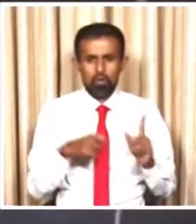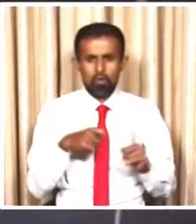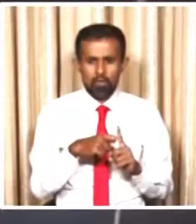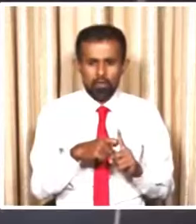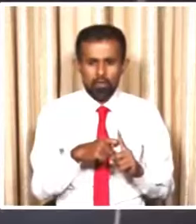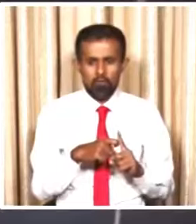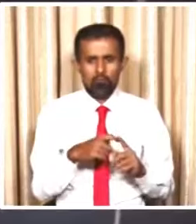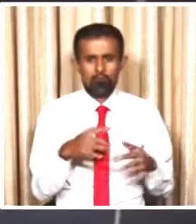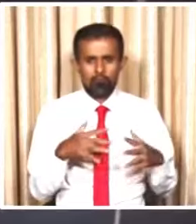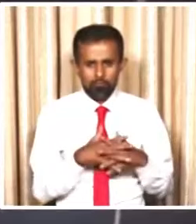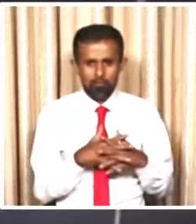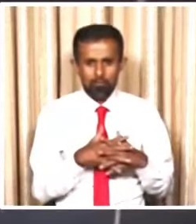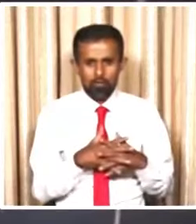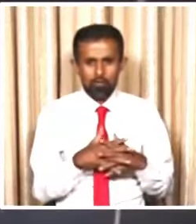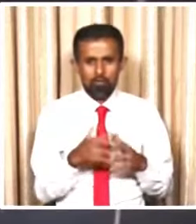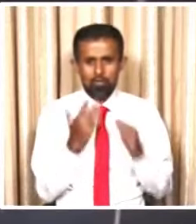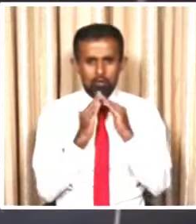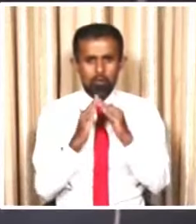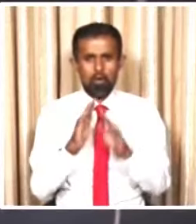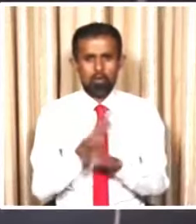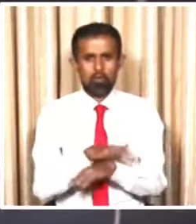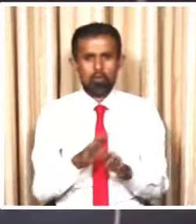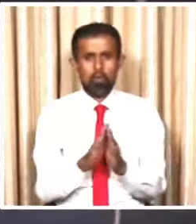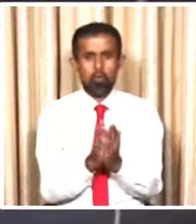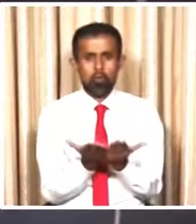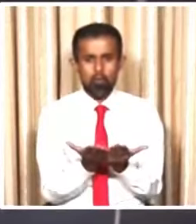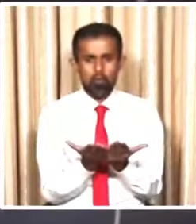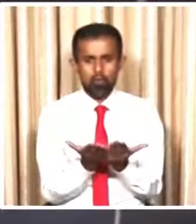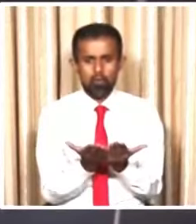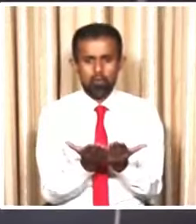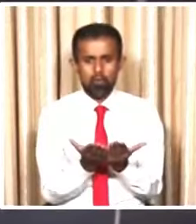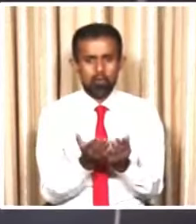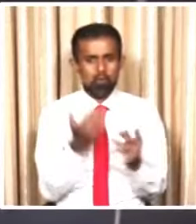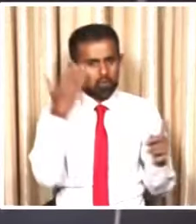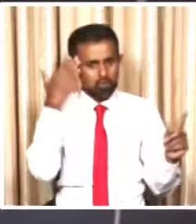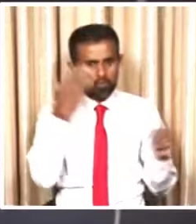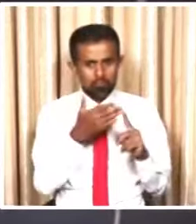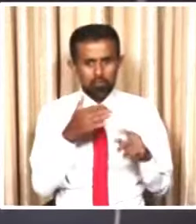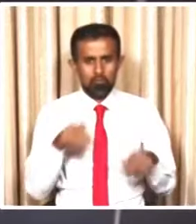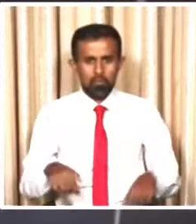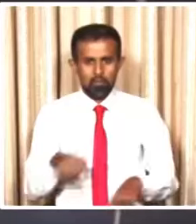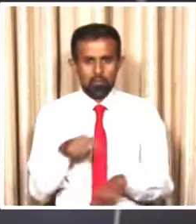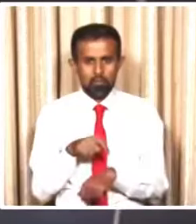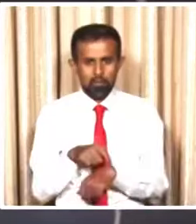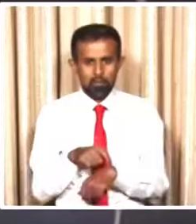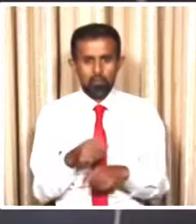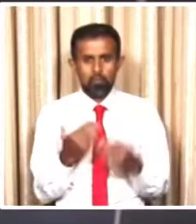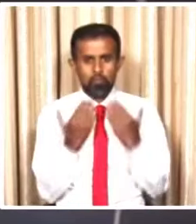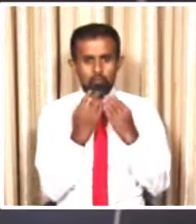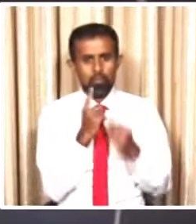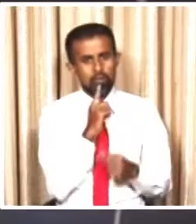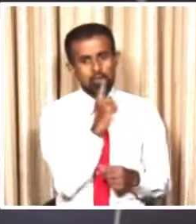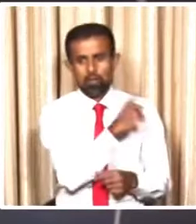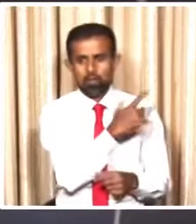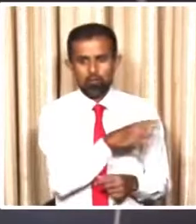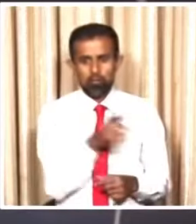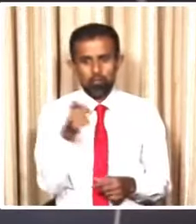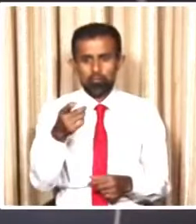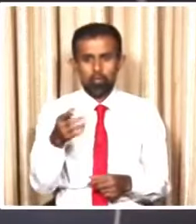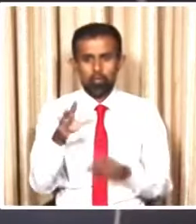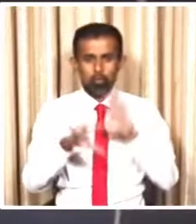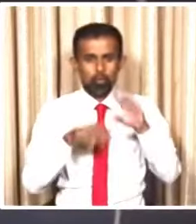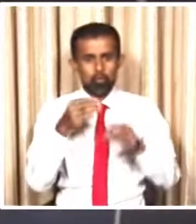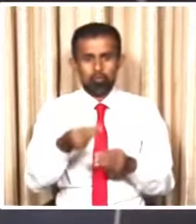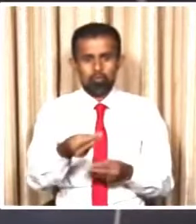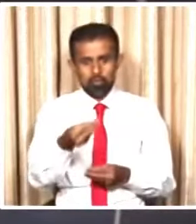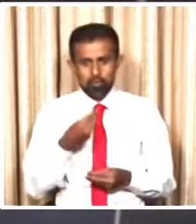මේ ප්‍රදේශවල පාසල් දරුවන්ගේ පෙළපොත් සහ අභ්‍යාස පොත් සම්බන්ධයෙන් මන් දැන්ටත් උපදෙස් දීලා තිනවා. ඔබතුමාටත් එකතු වෙන තොරතුරු ටික අපිට